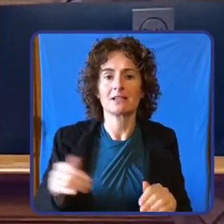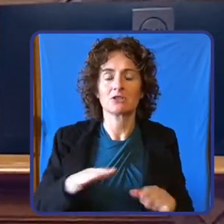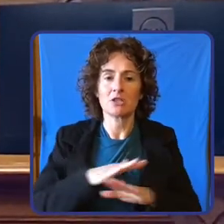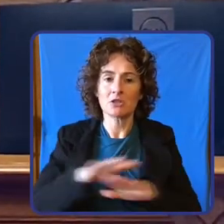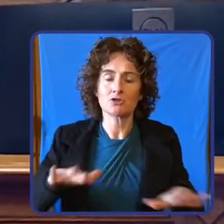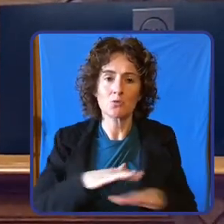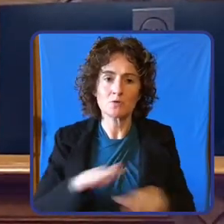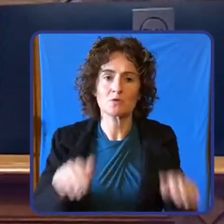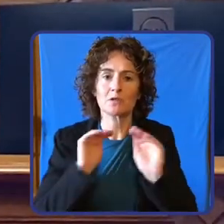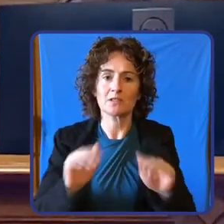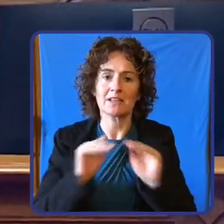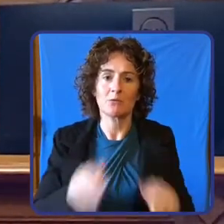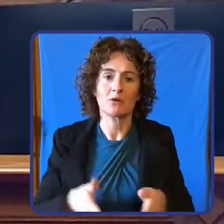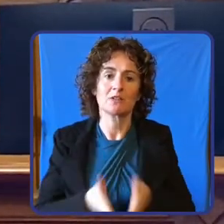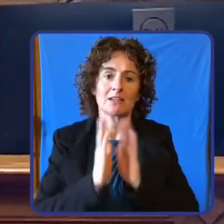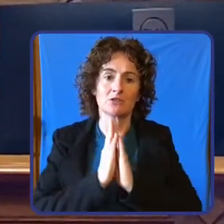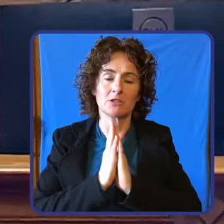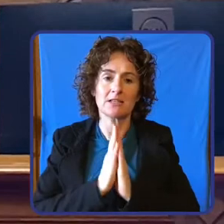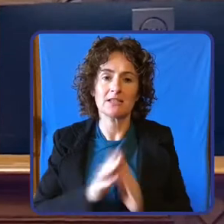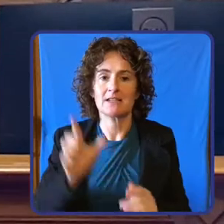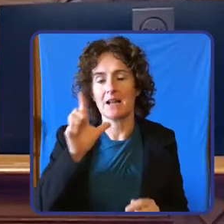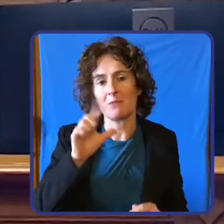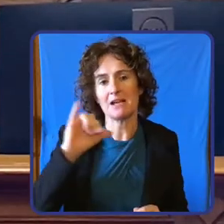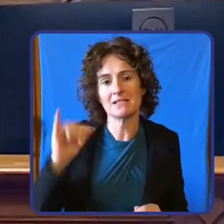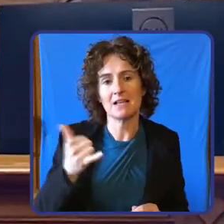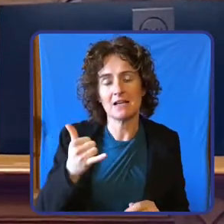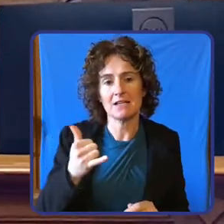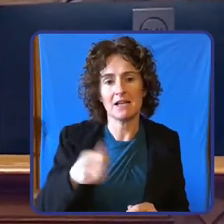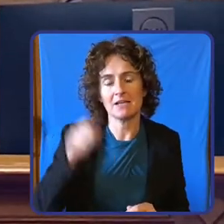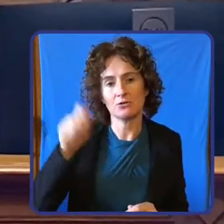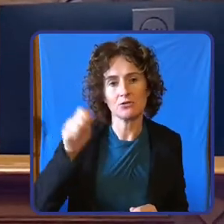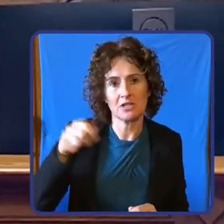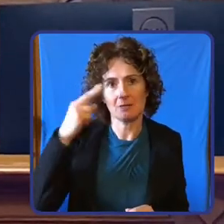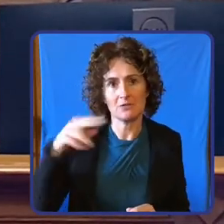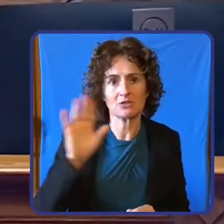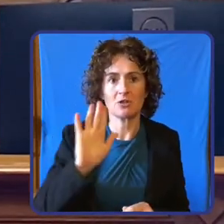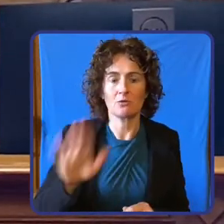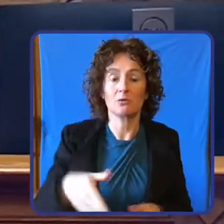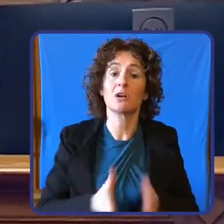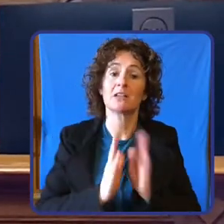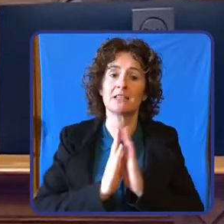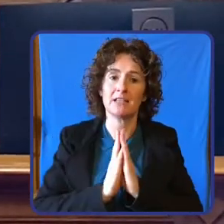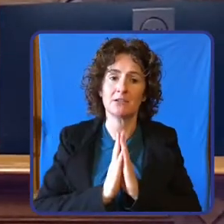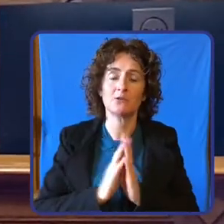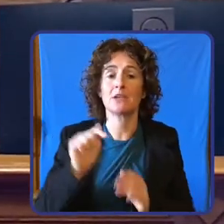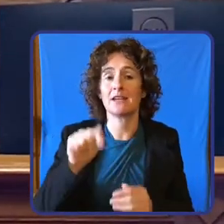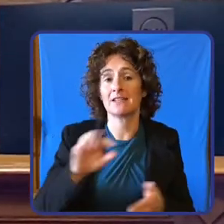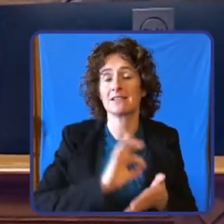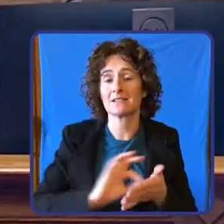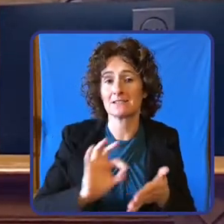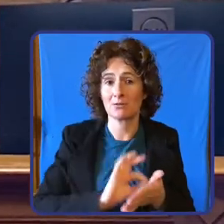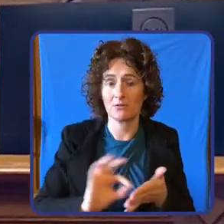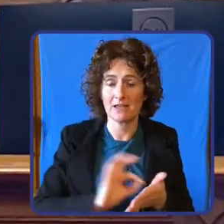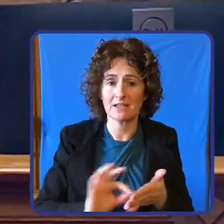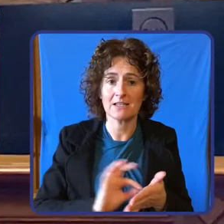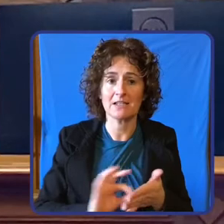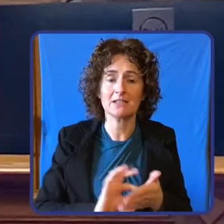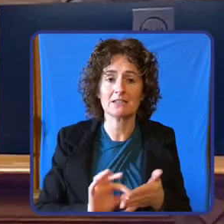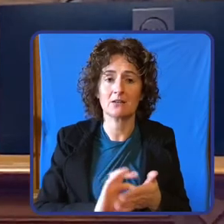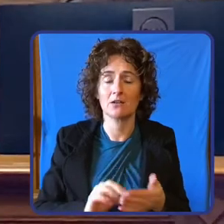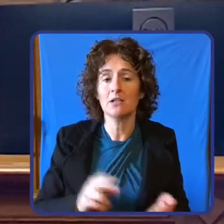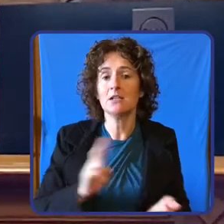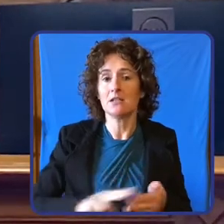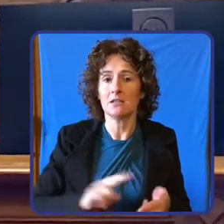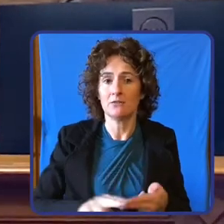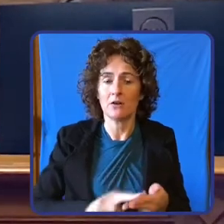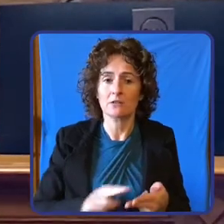országgyűlési képviselő úrnak. Jó, és abban kérjük ebben a levélben, amelynek a szövegét a hivatal majd megfogalmazza pontosan, de a